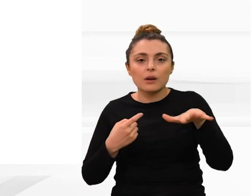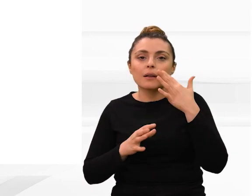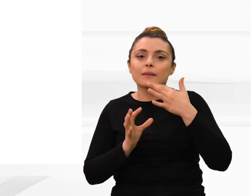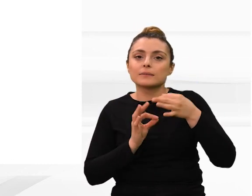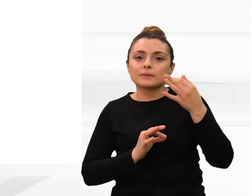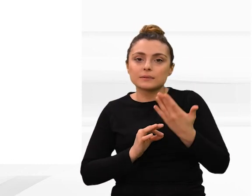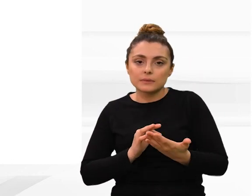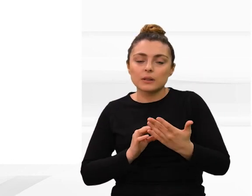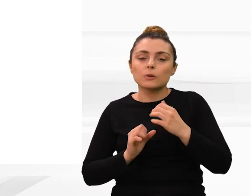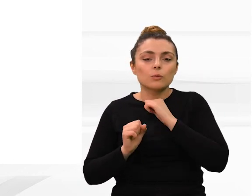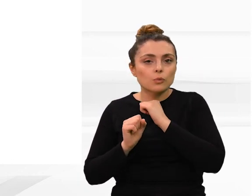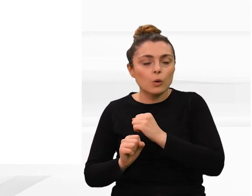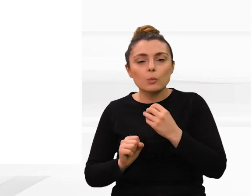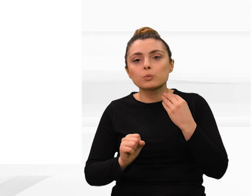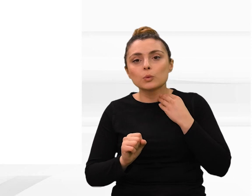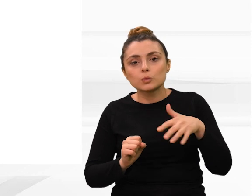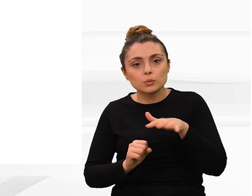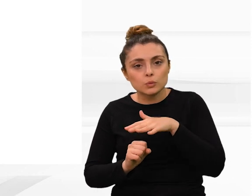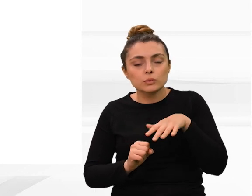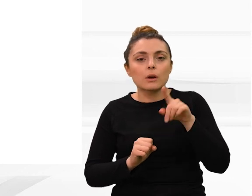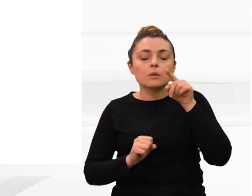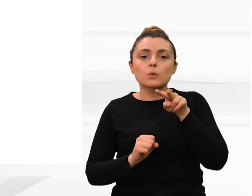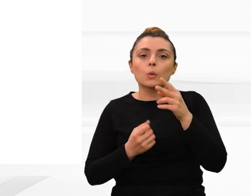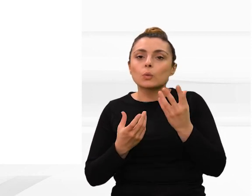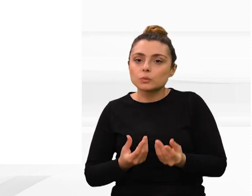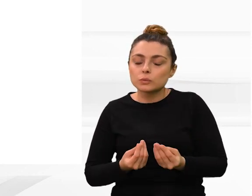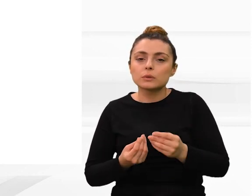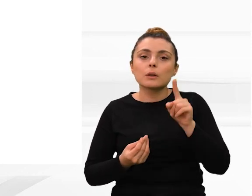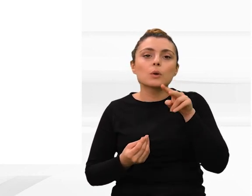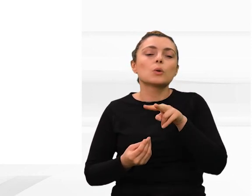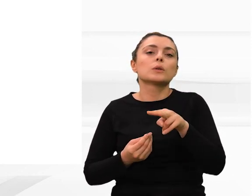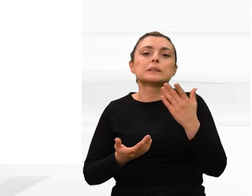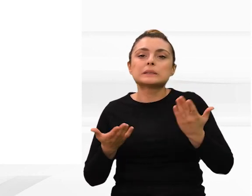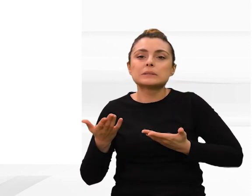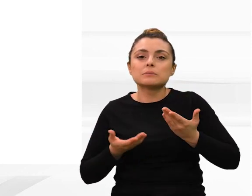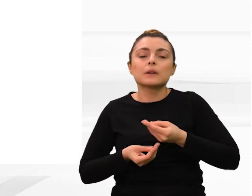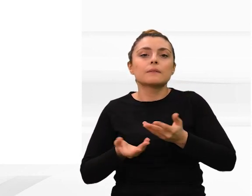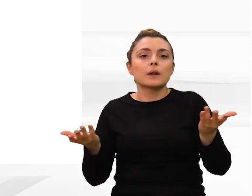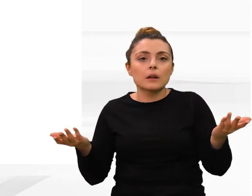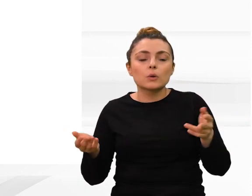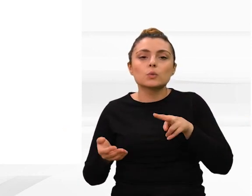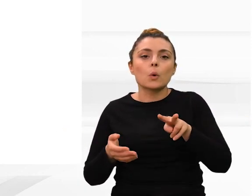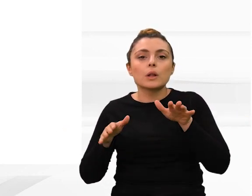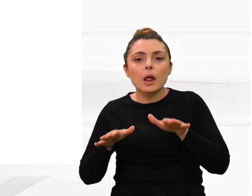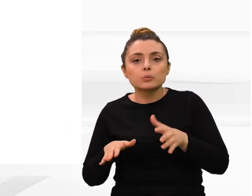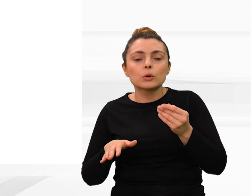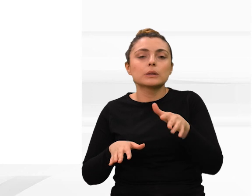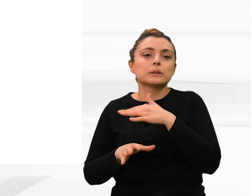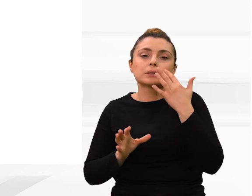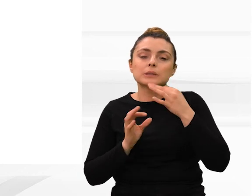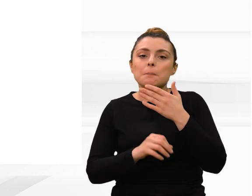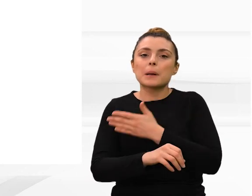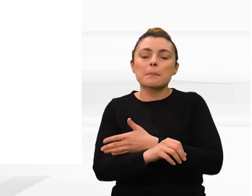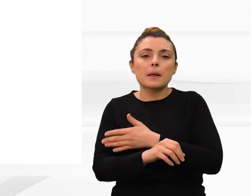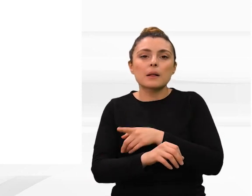insanlar köleler ne var Allah yolunda olanlara Allah yolunda hizmet verenler yolda kalmış olan insanlar